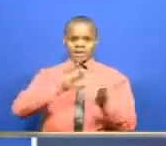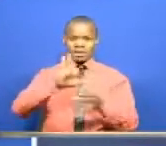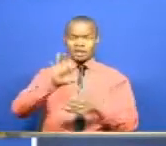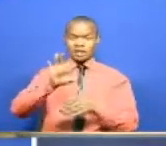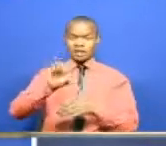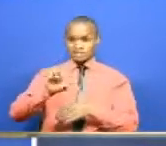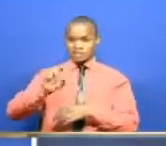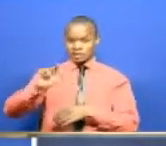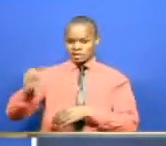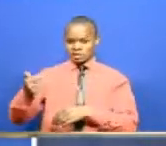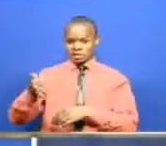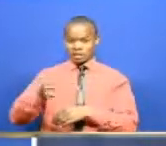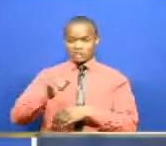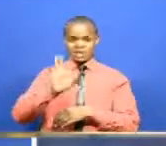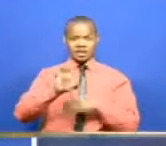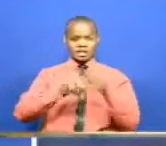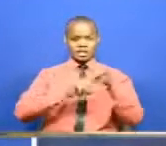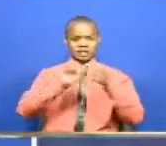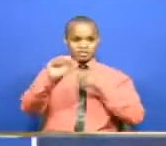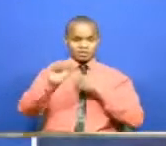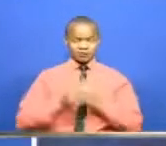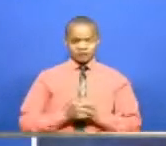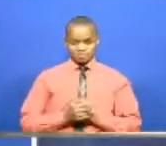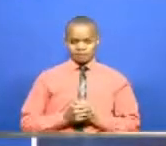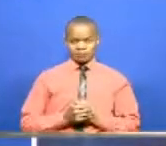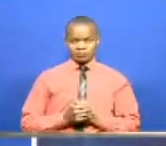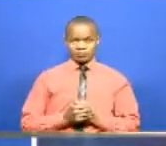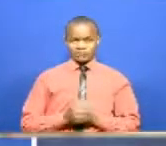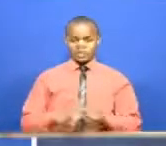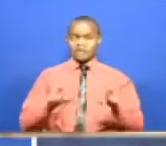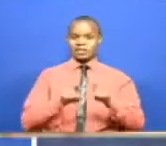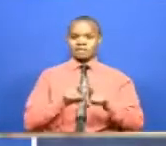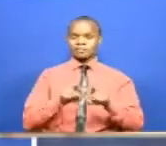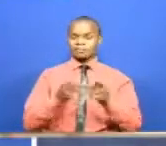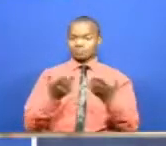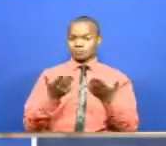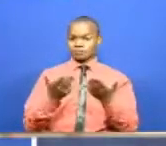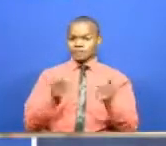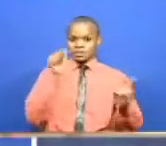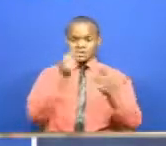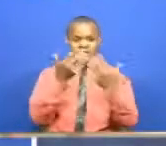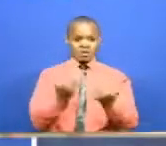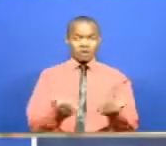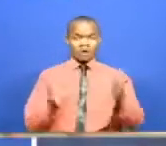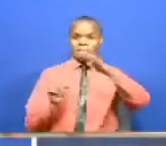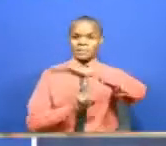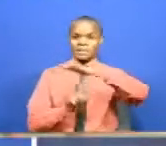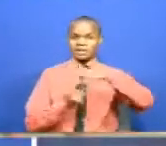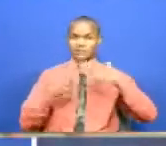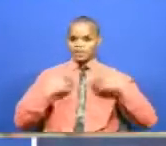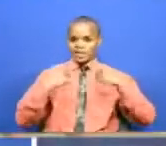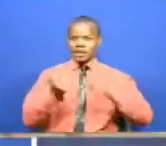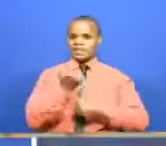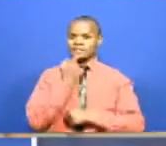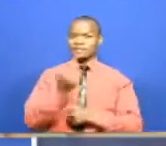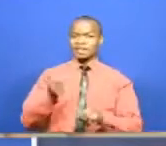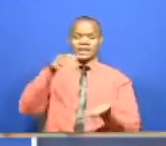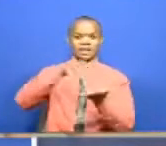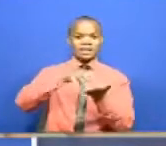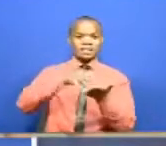30,365 jumla ya visa vya maambukizi nchini kufikia sasa. Wizara ya Afya leo imesema kuwa visa hivyo